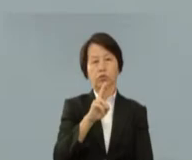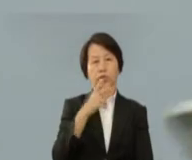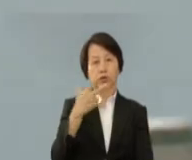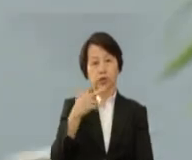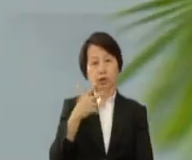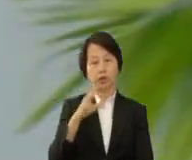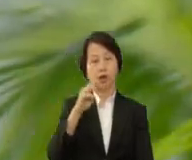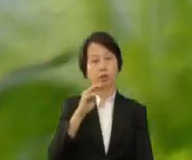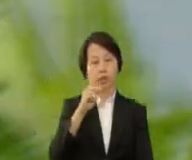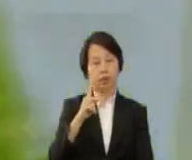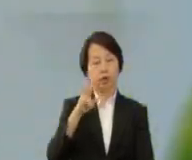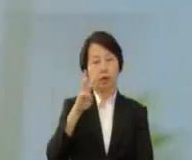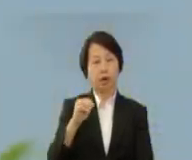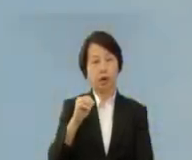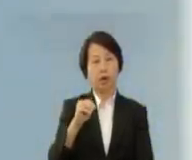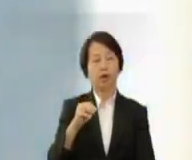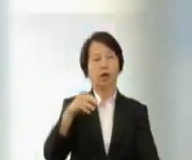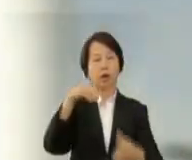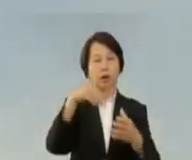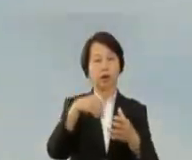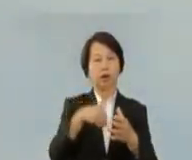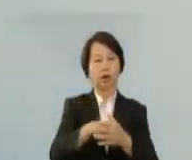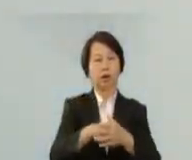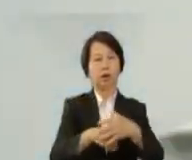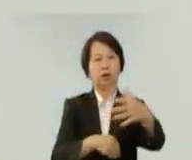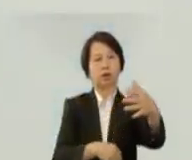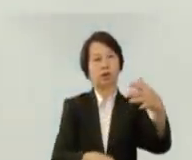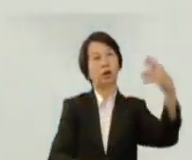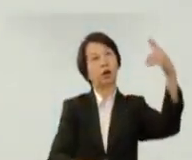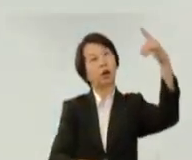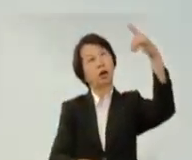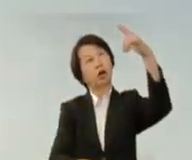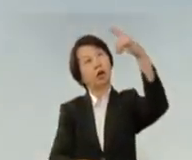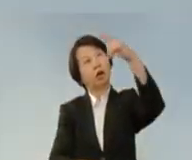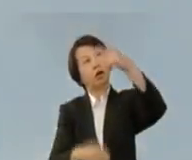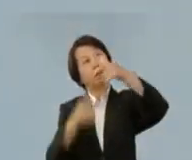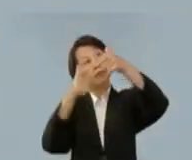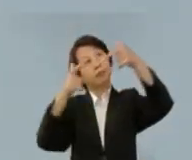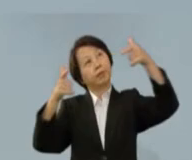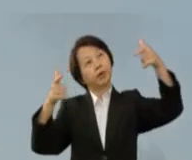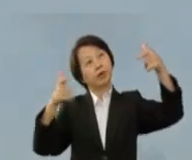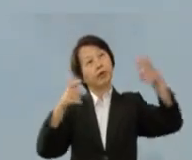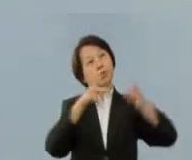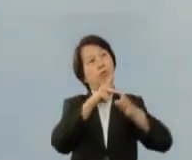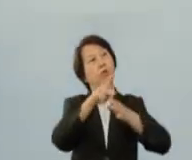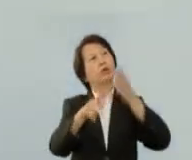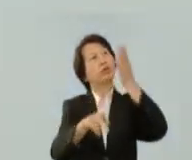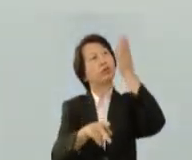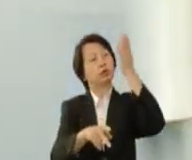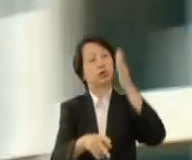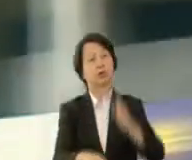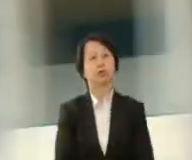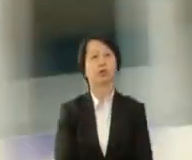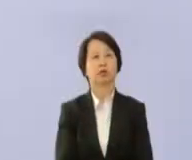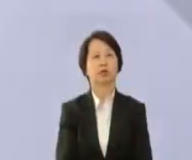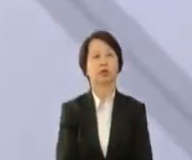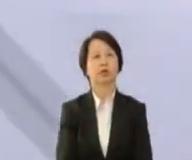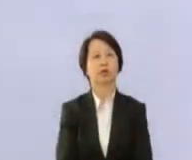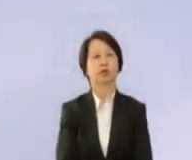Su-30MKM. Thank you.